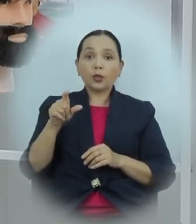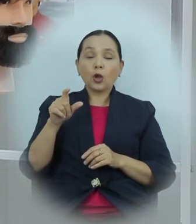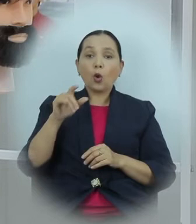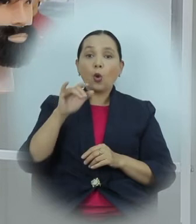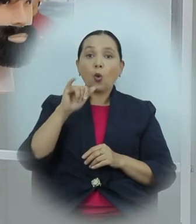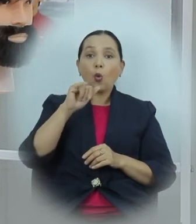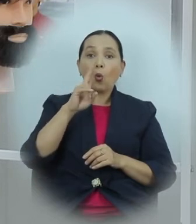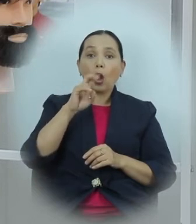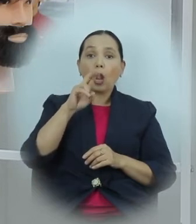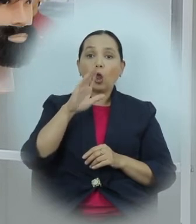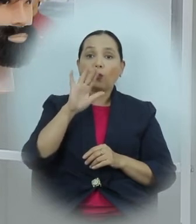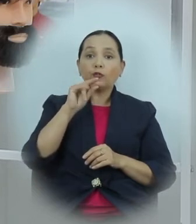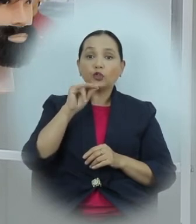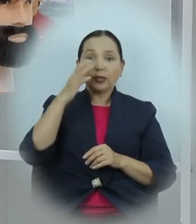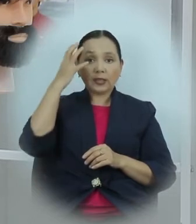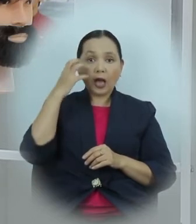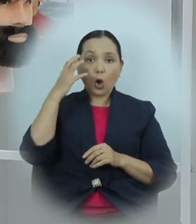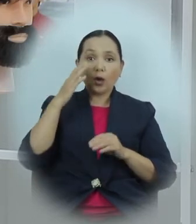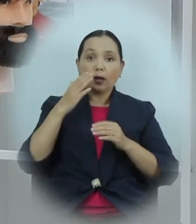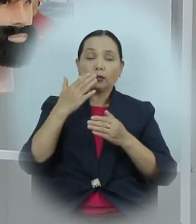uqaluvchi taroq tavsiya etiladi.